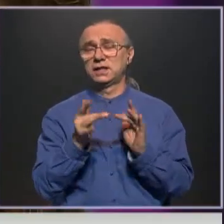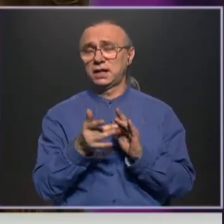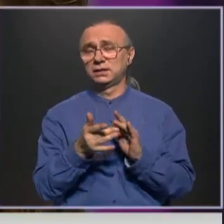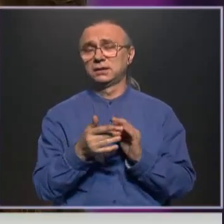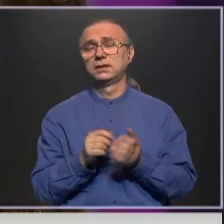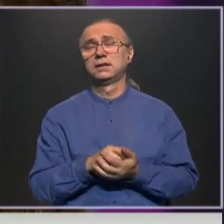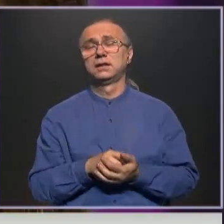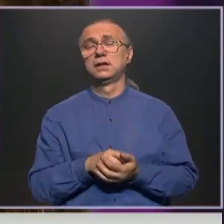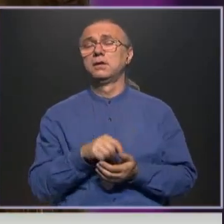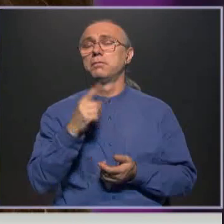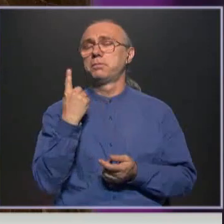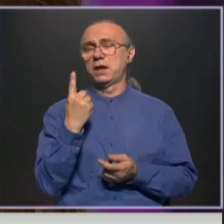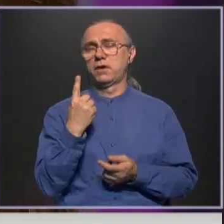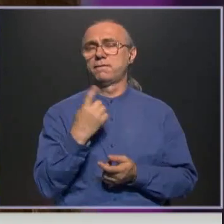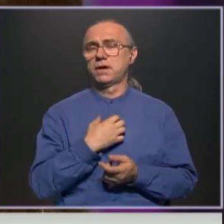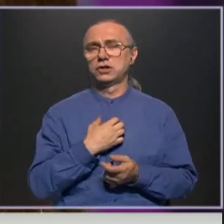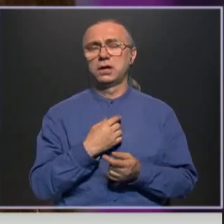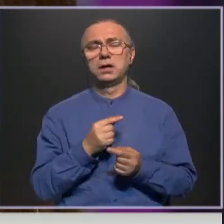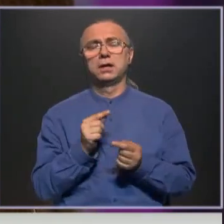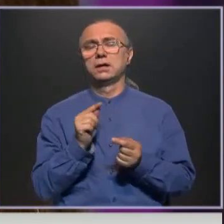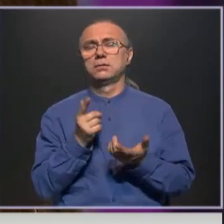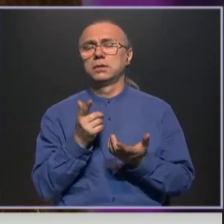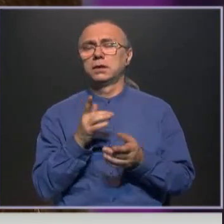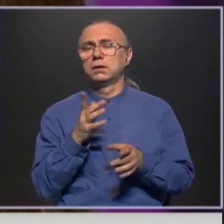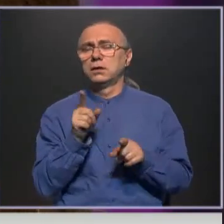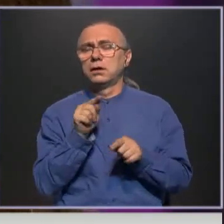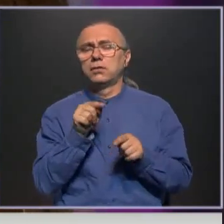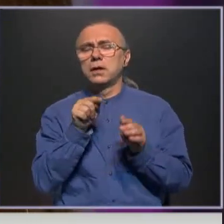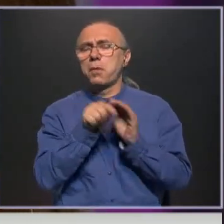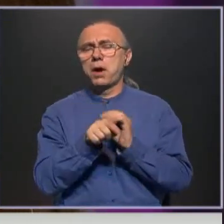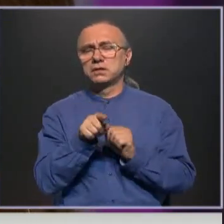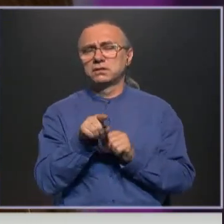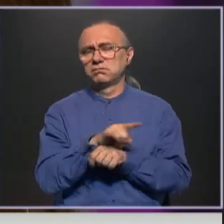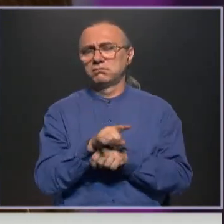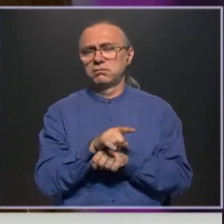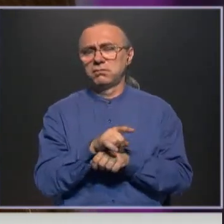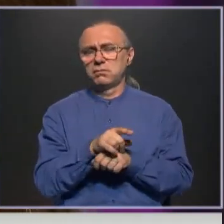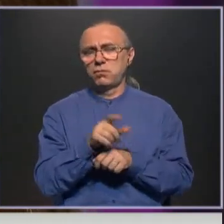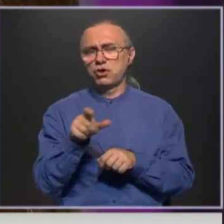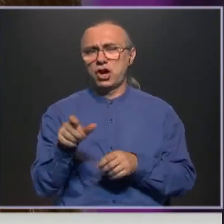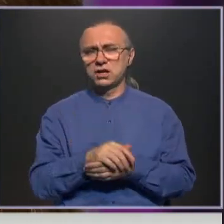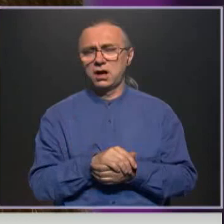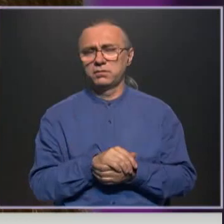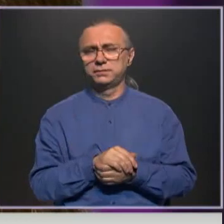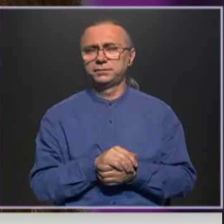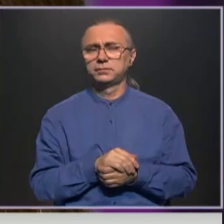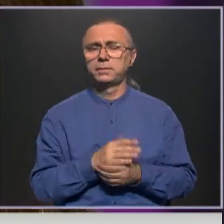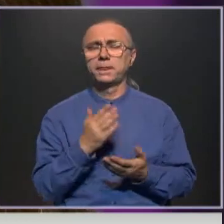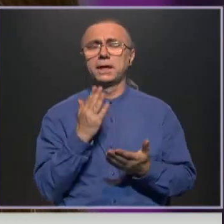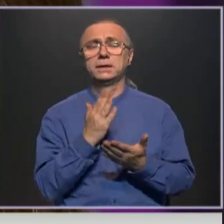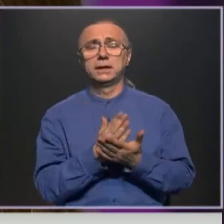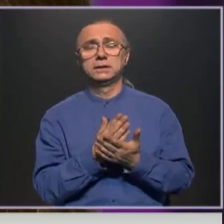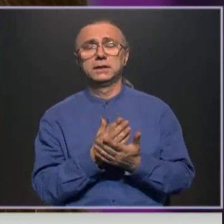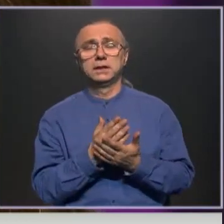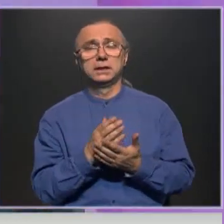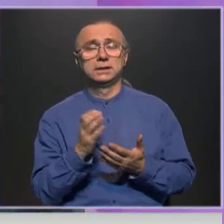– не попасть на мошенников. Мошенников очень много. Никаких сайтов-посредников. Да, вот есть прям отдельный синодальным информационным